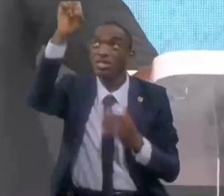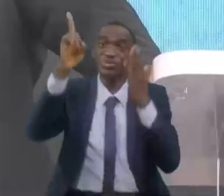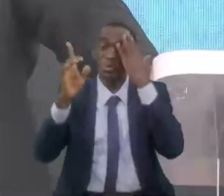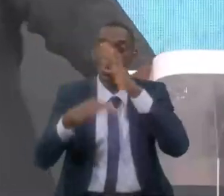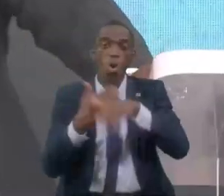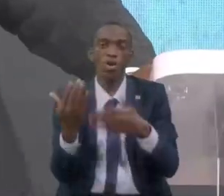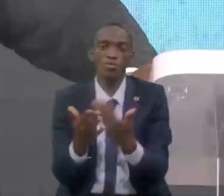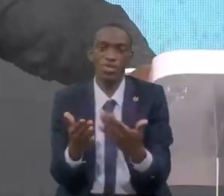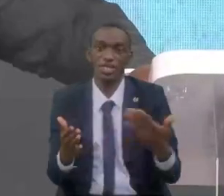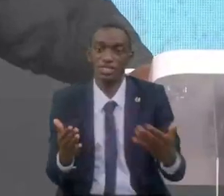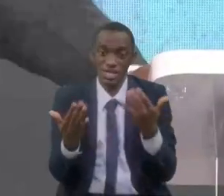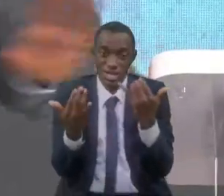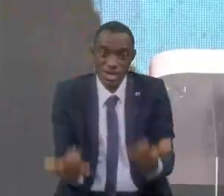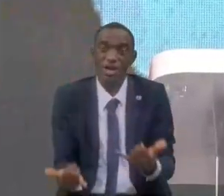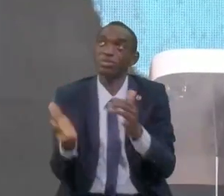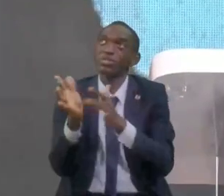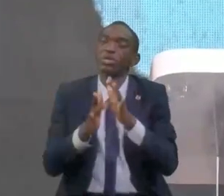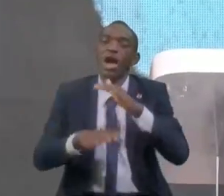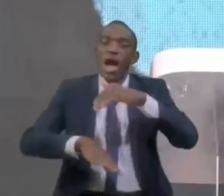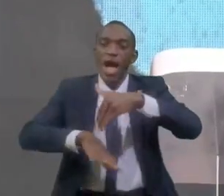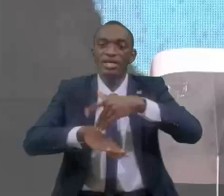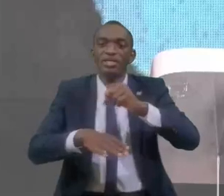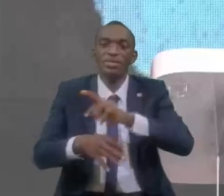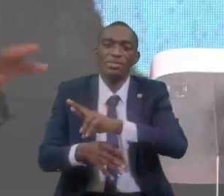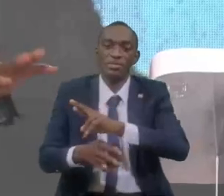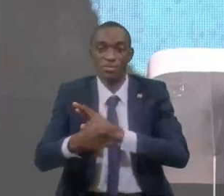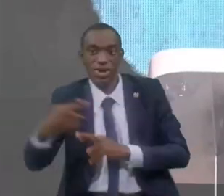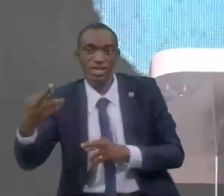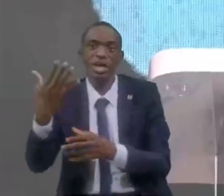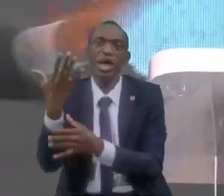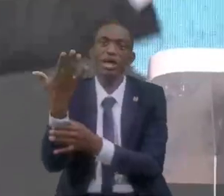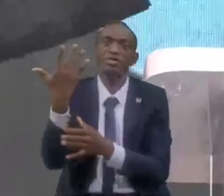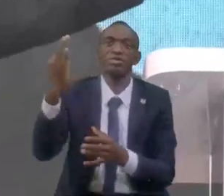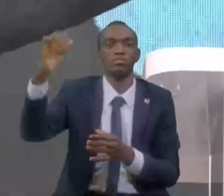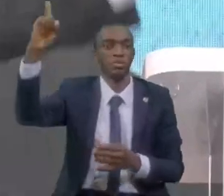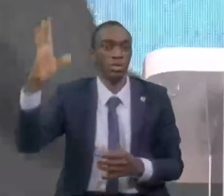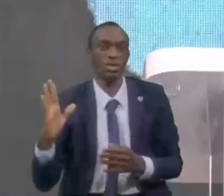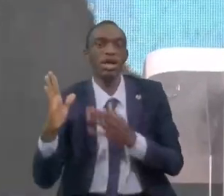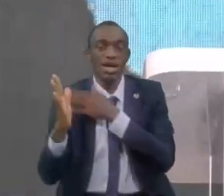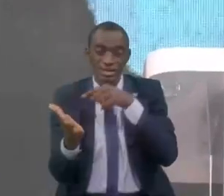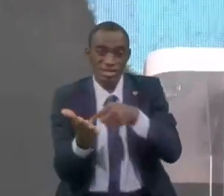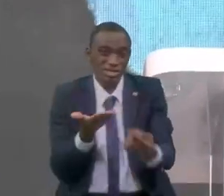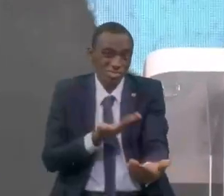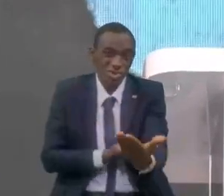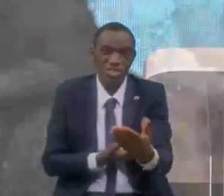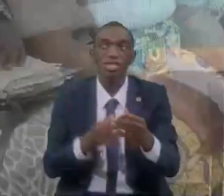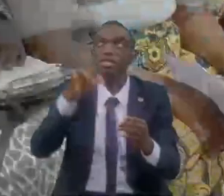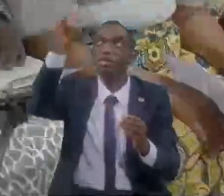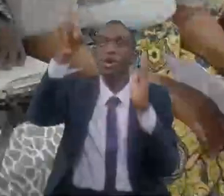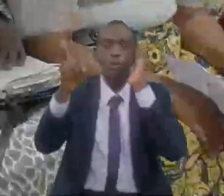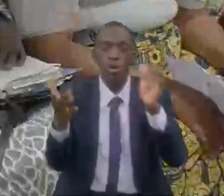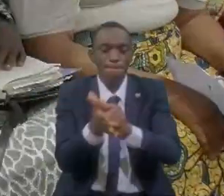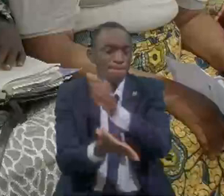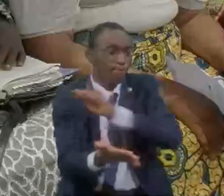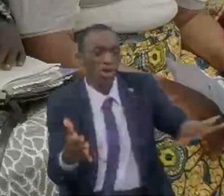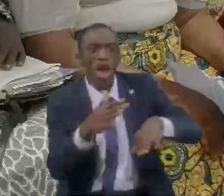du Père. Et ce matin, il est celui qui peut effacer toutes tes